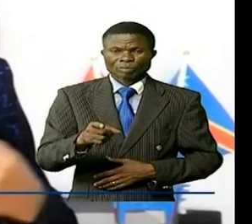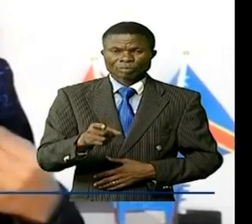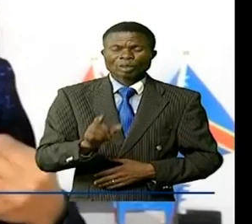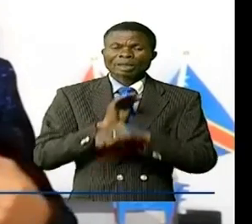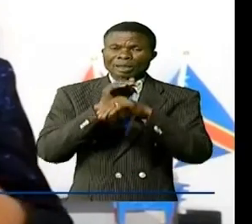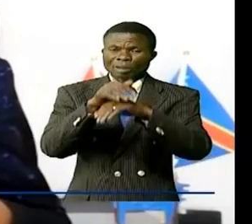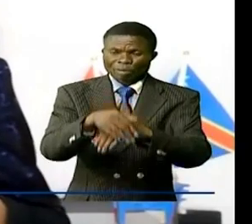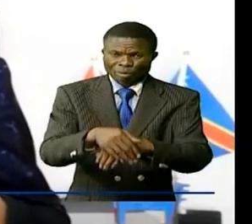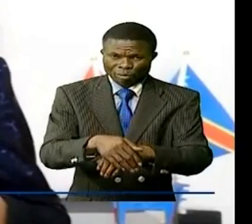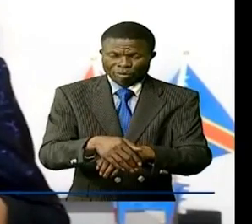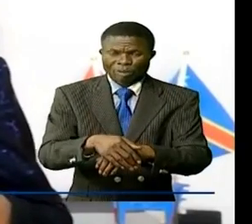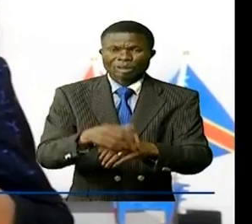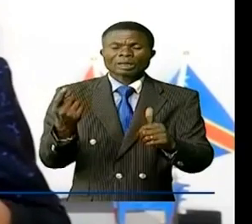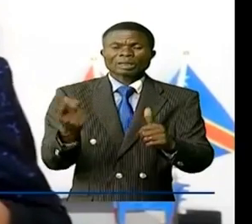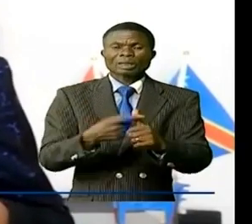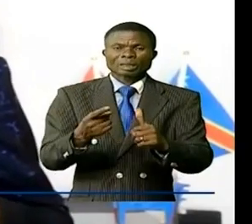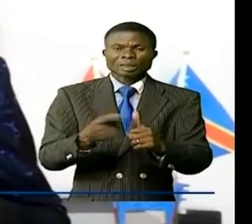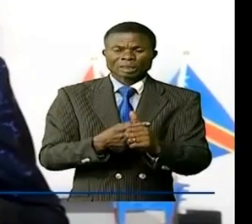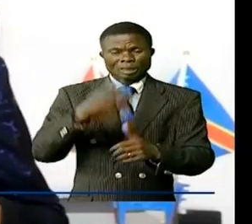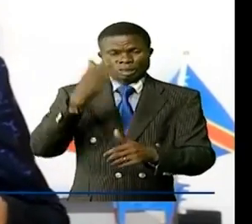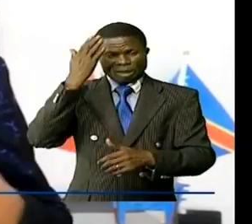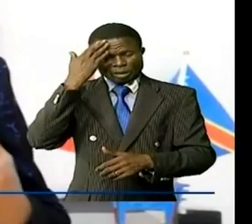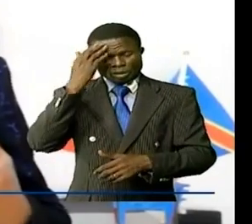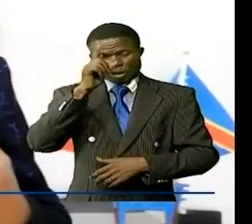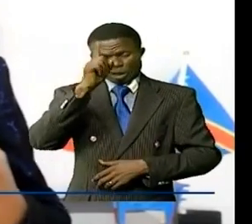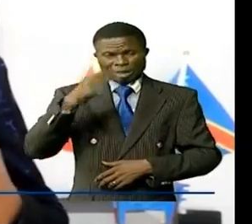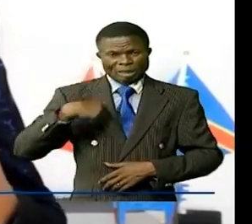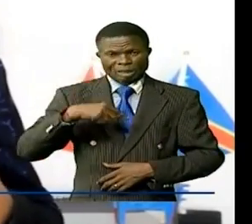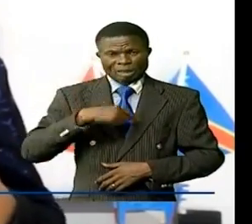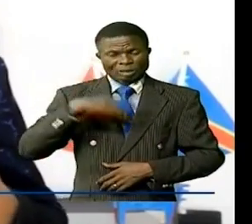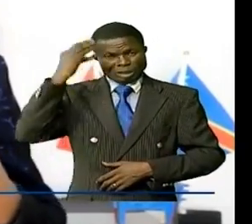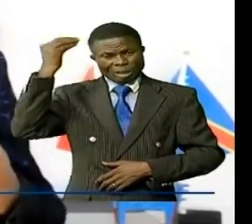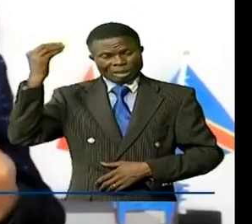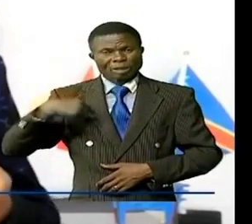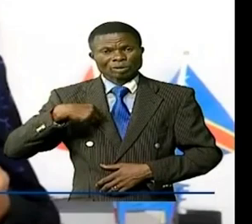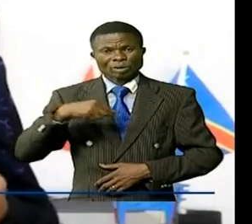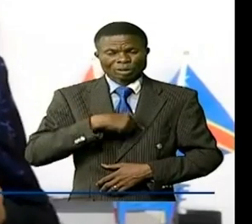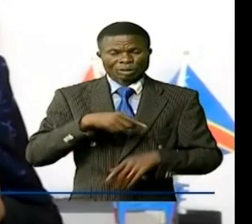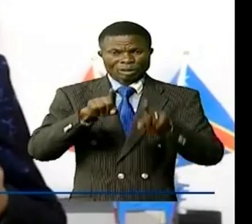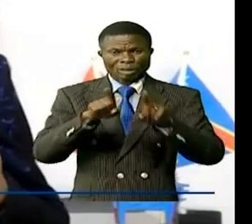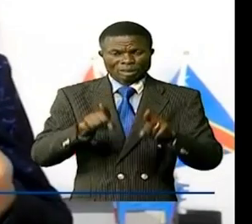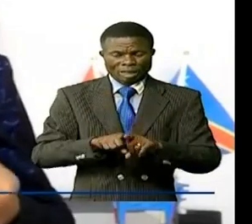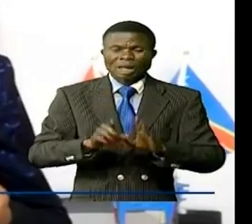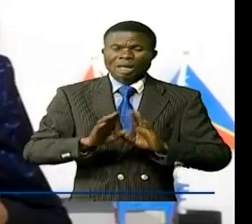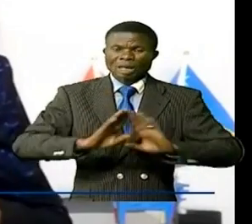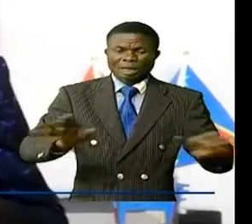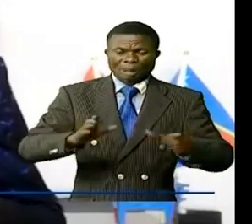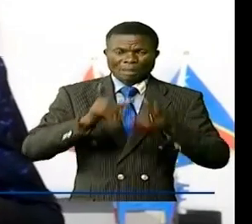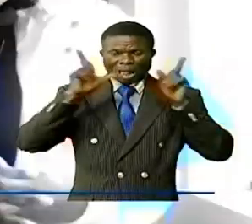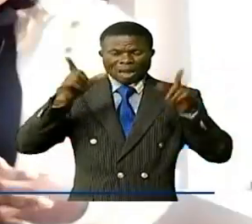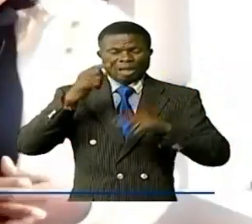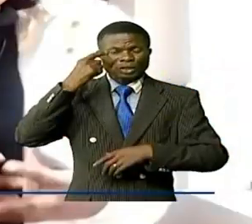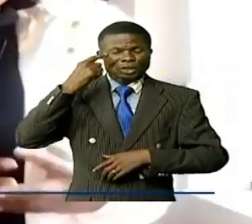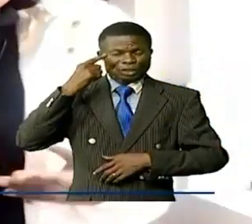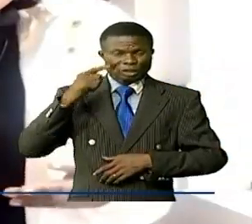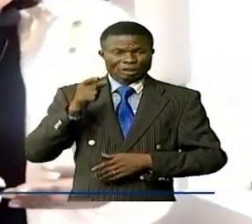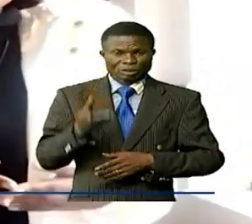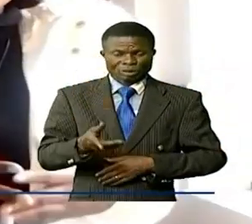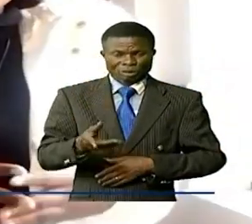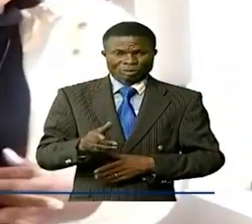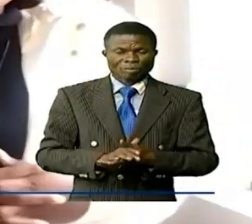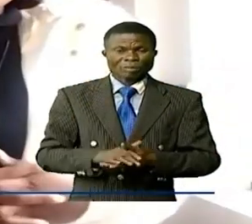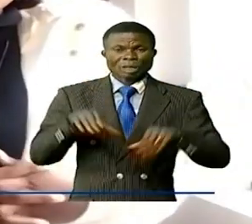contribution nos talents, nos connaissances, notre expérience et notre maîtrise de la langue chinoise. La